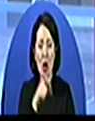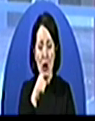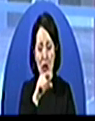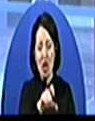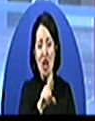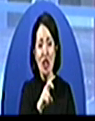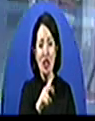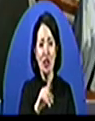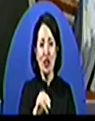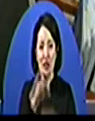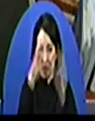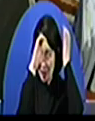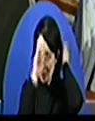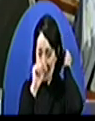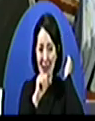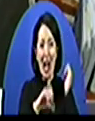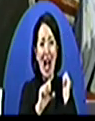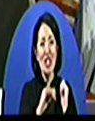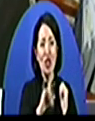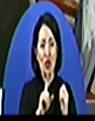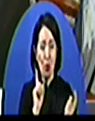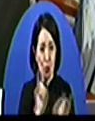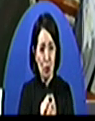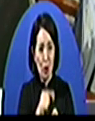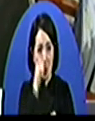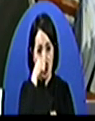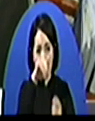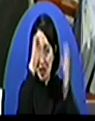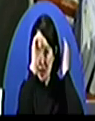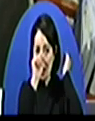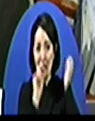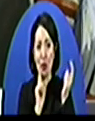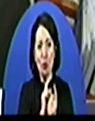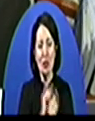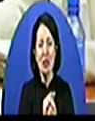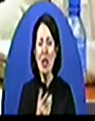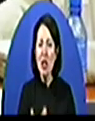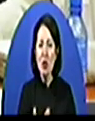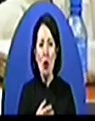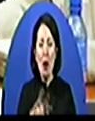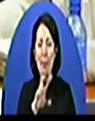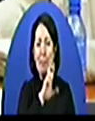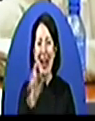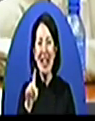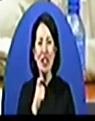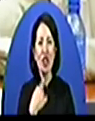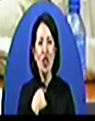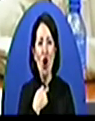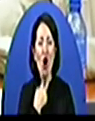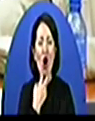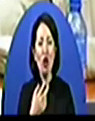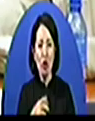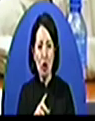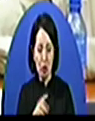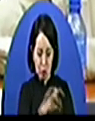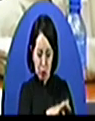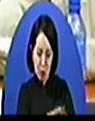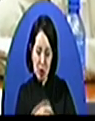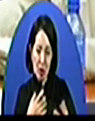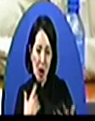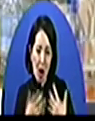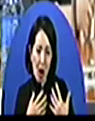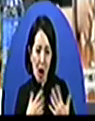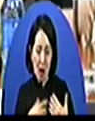авч уулзлаа. Уулзалтын гол сэдэв нь Монгол улсын нутаг дэвсгэрээр дамжих байгалийн хийн хоолой төсөл байсан. Хоёр тал байгалийн хийн хоолой